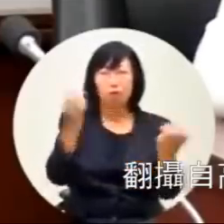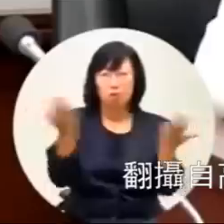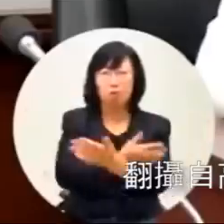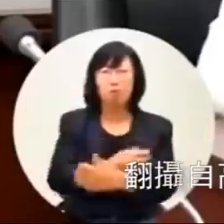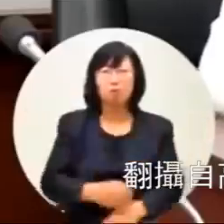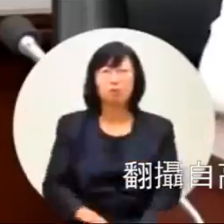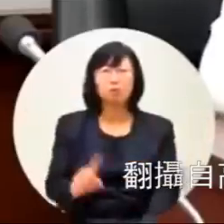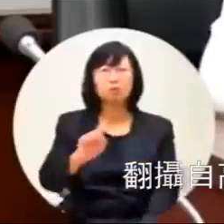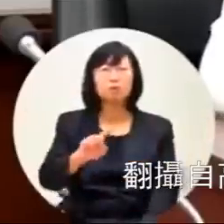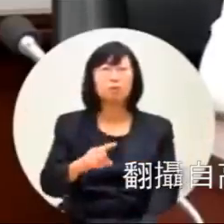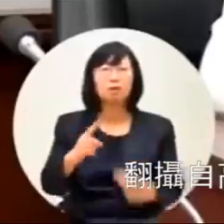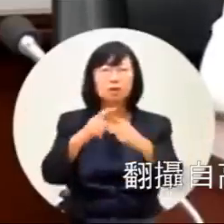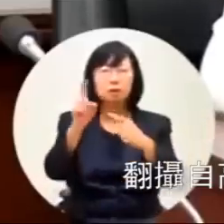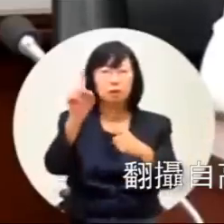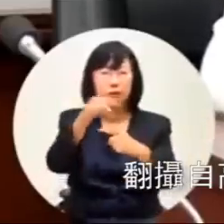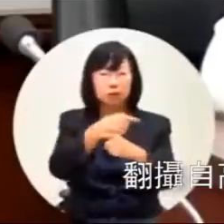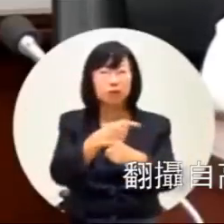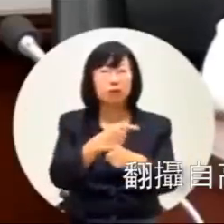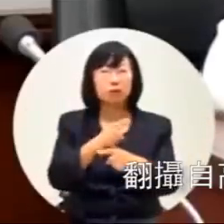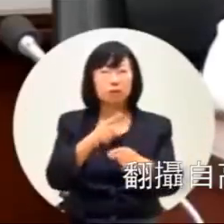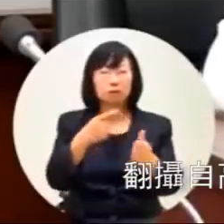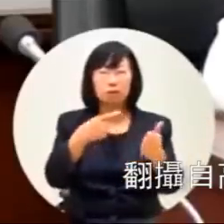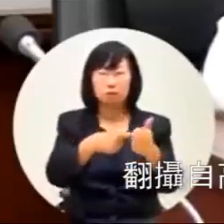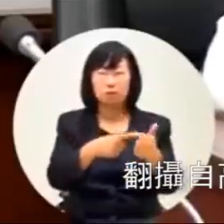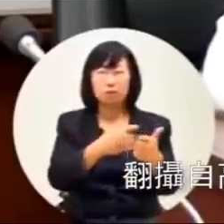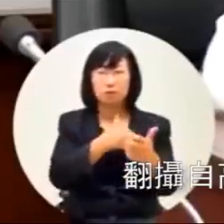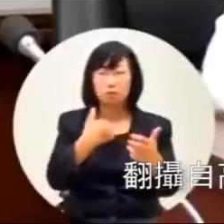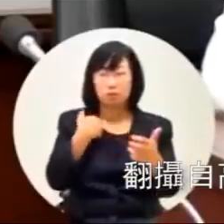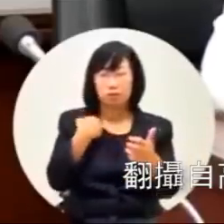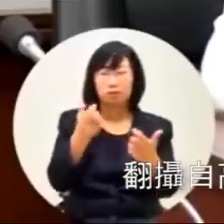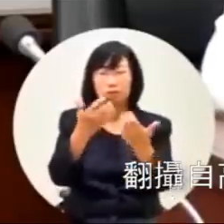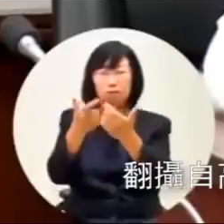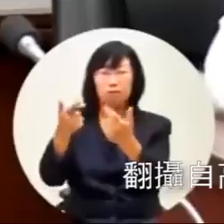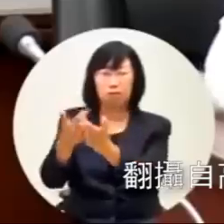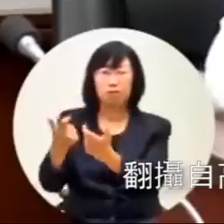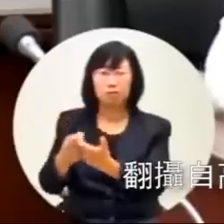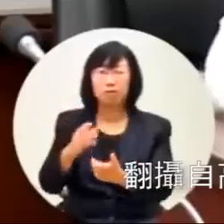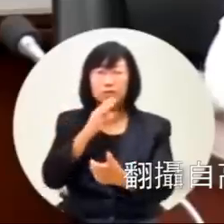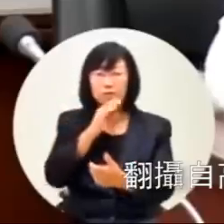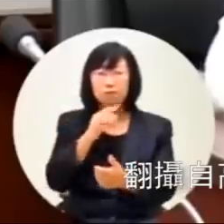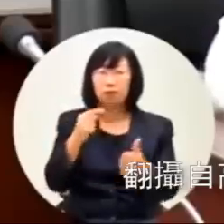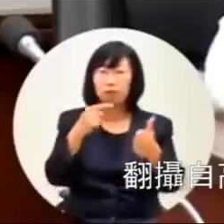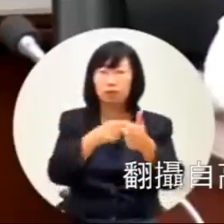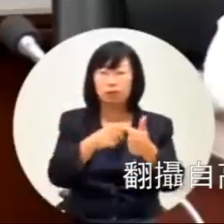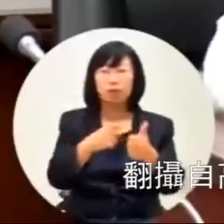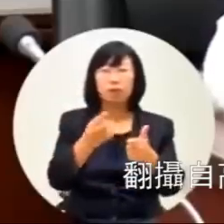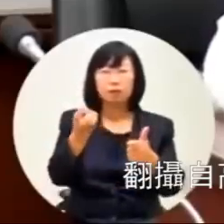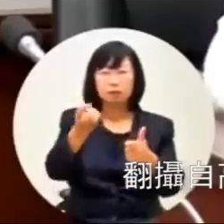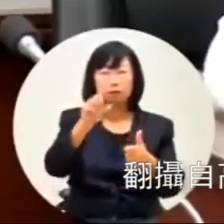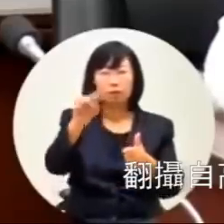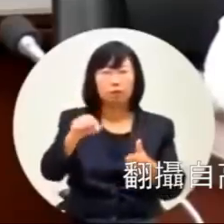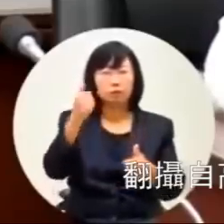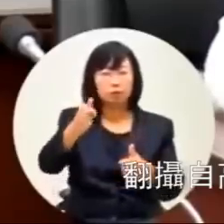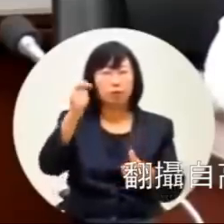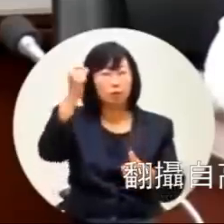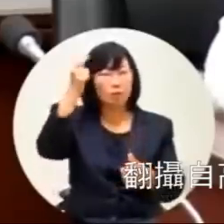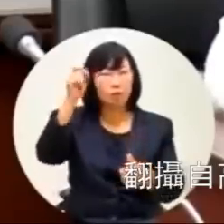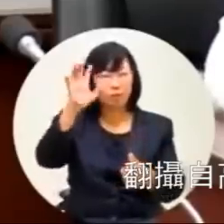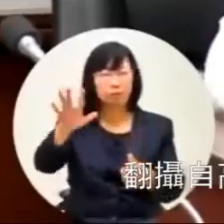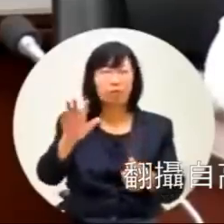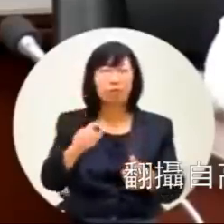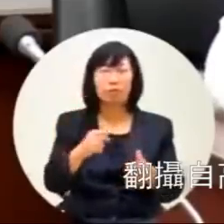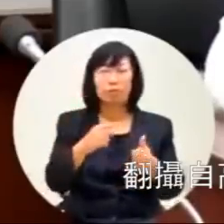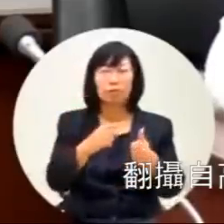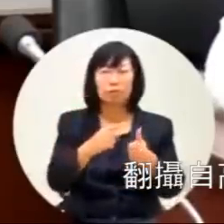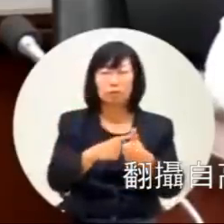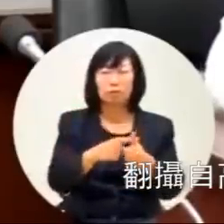人才要适才适所，我觉得他很优秀，他行销他的点子很好，非常的优秀。可是观